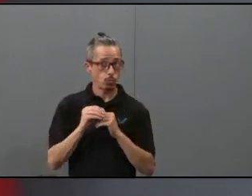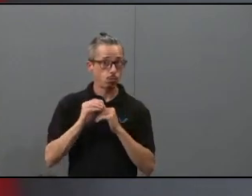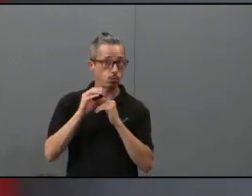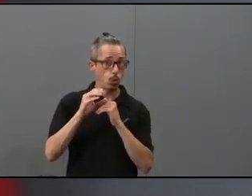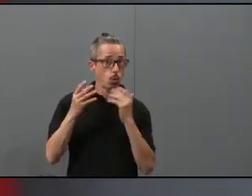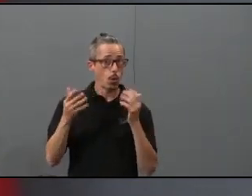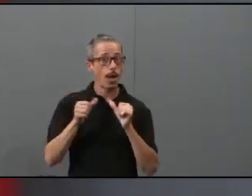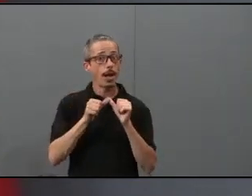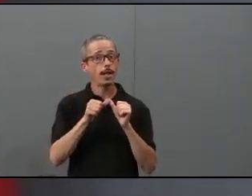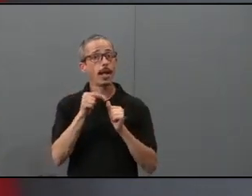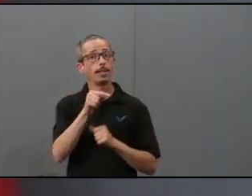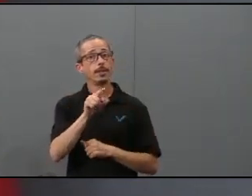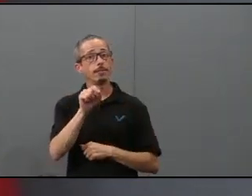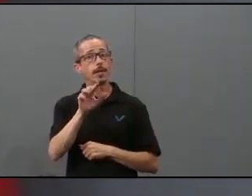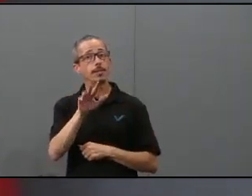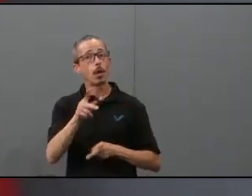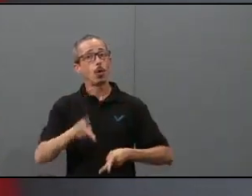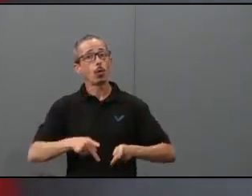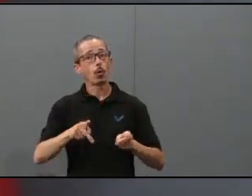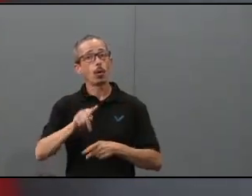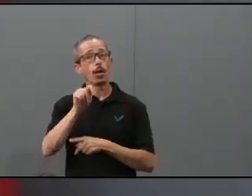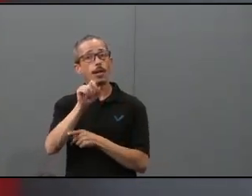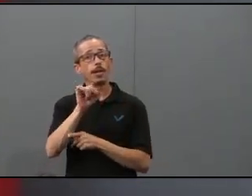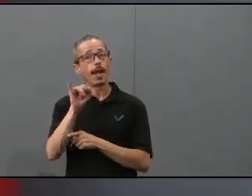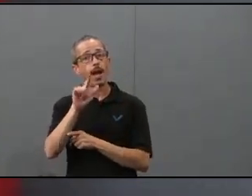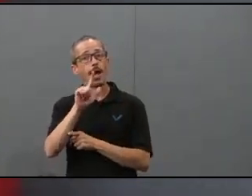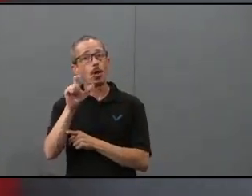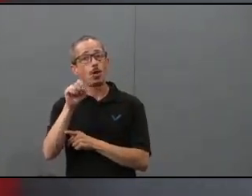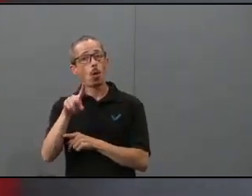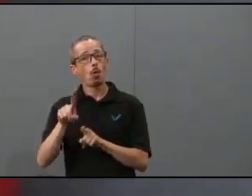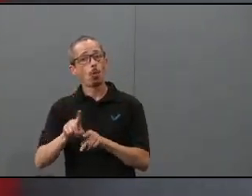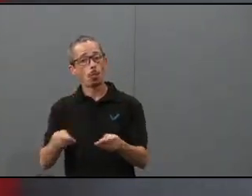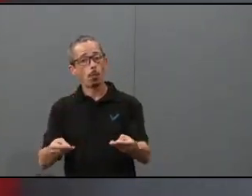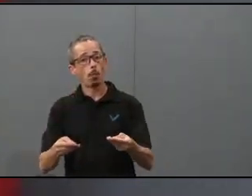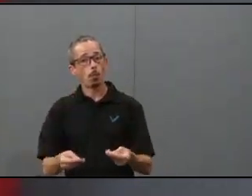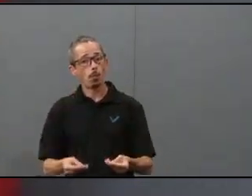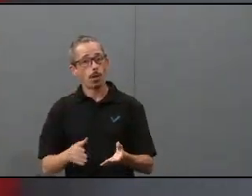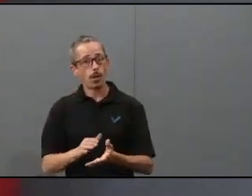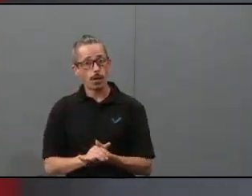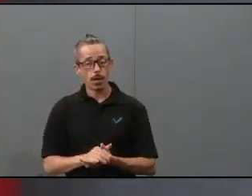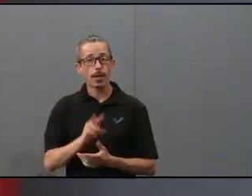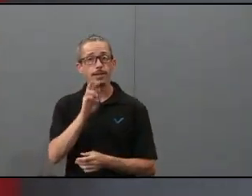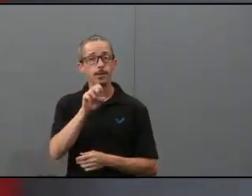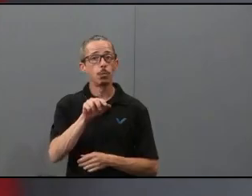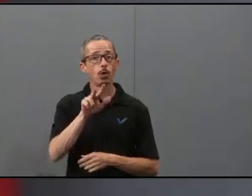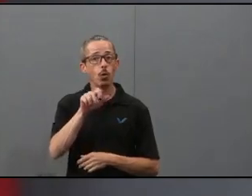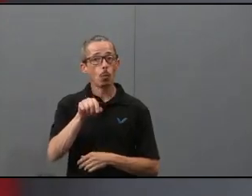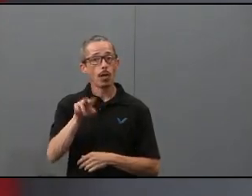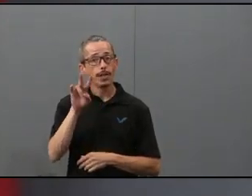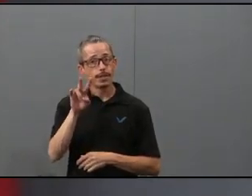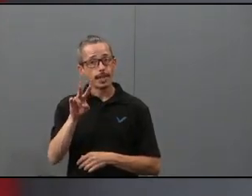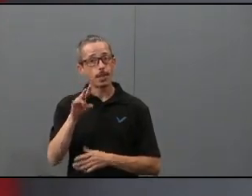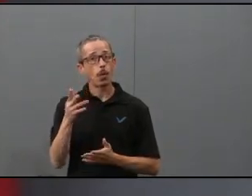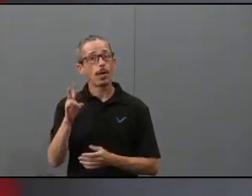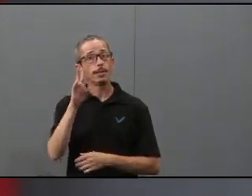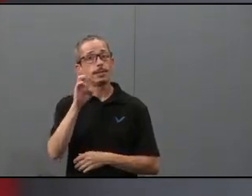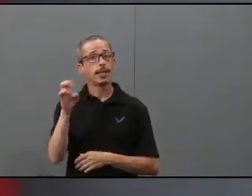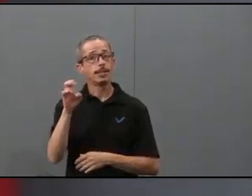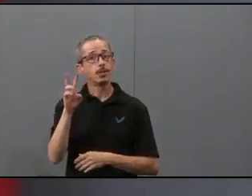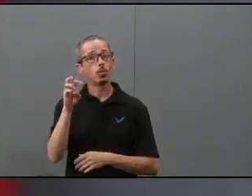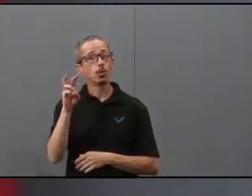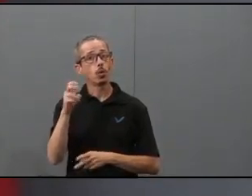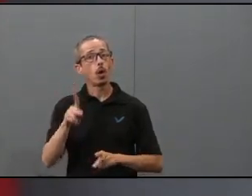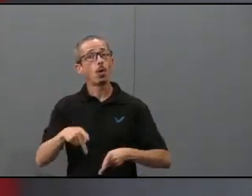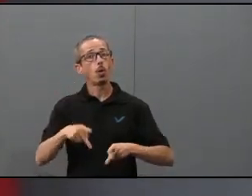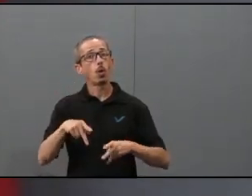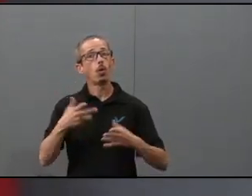l'immeuble situé au 25 rue Taillon tel que déposé à 6.3.7 c'est le 760